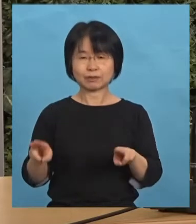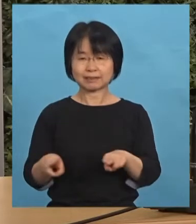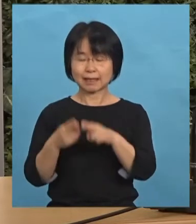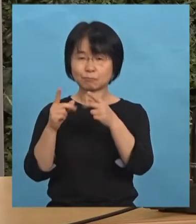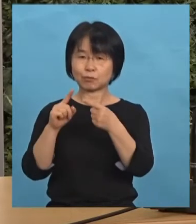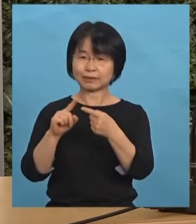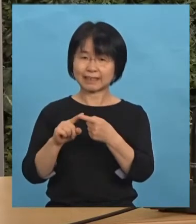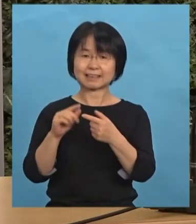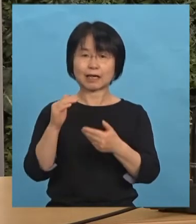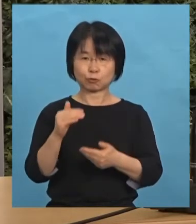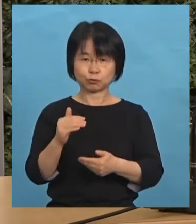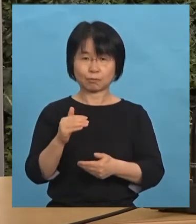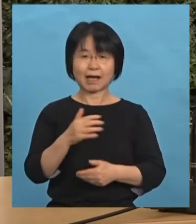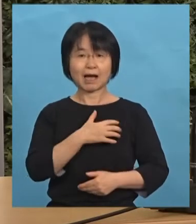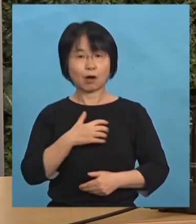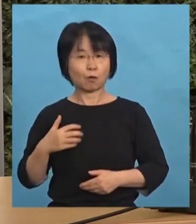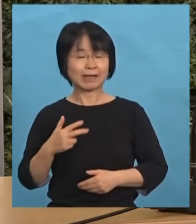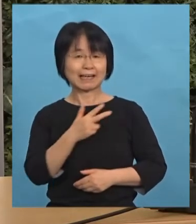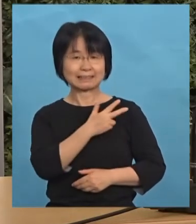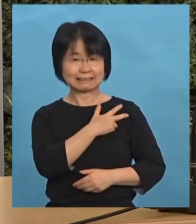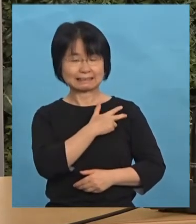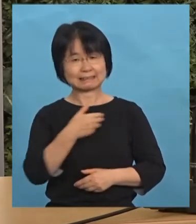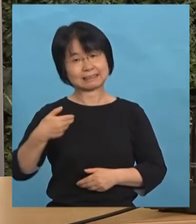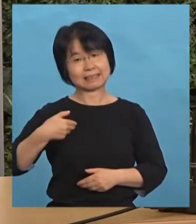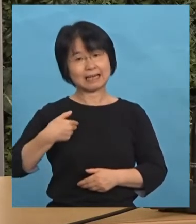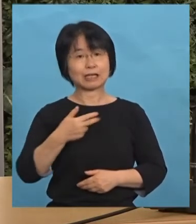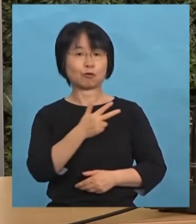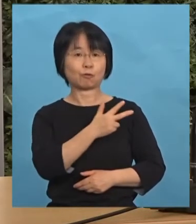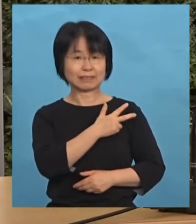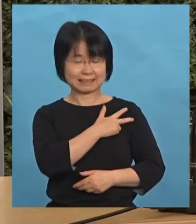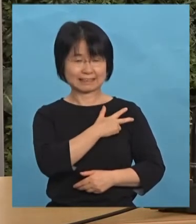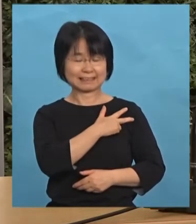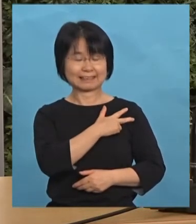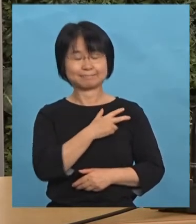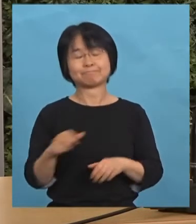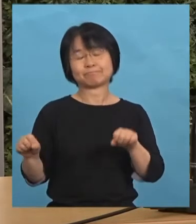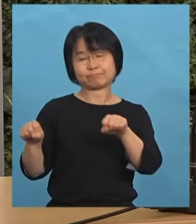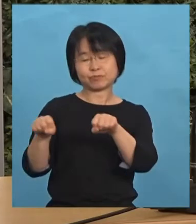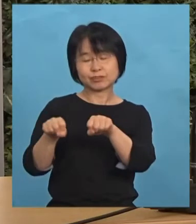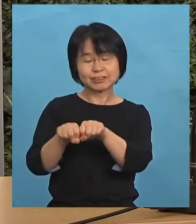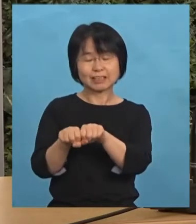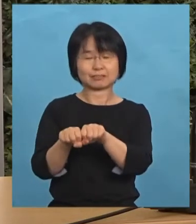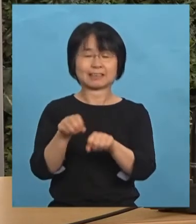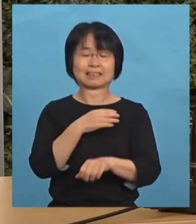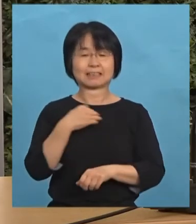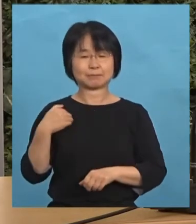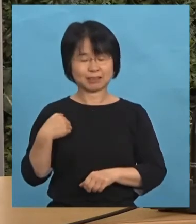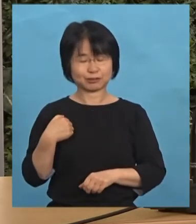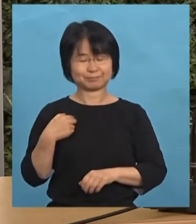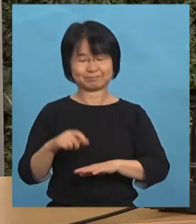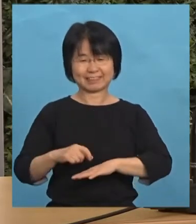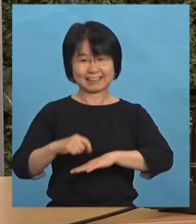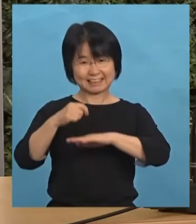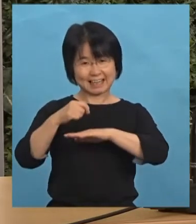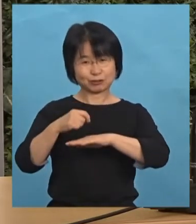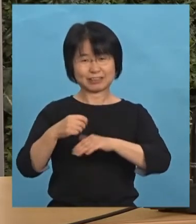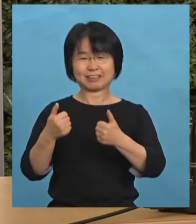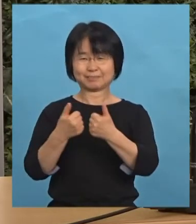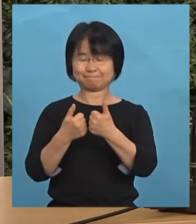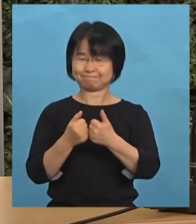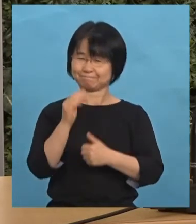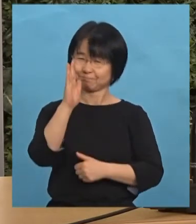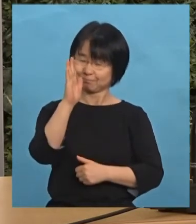は保健師や栄養士など必要な機関につなげさせていただきます。 はい、 どうぞお気軽にご相談ください